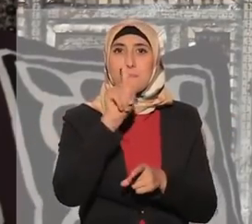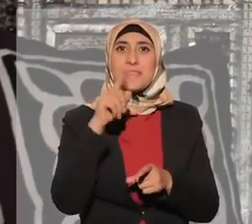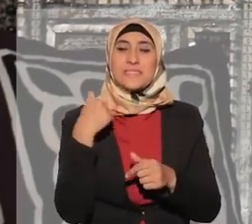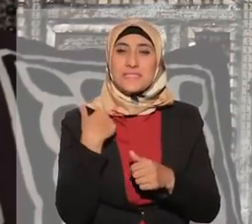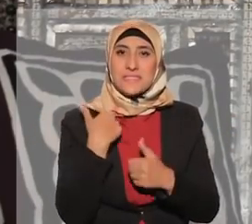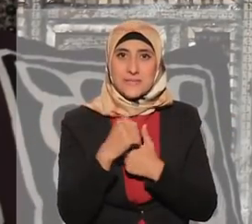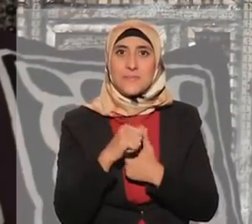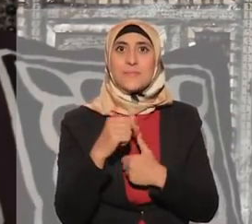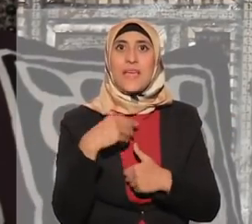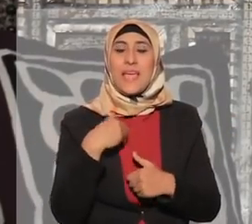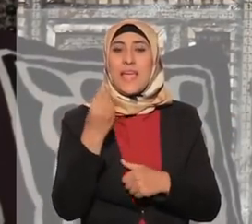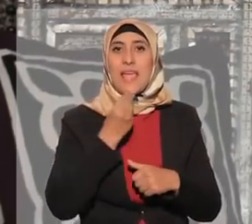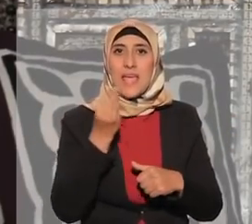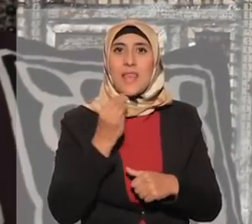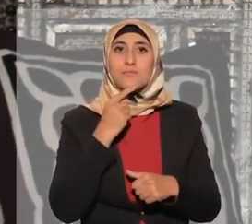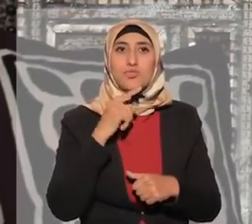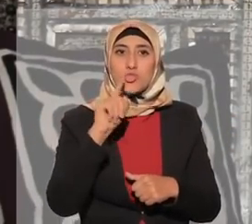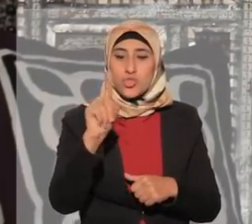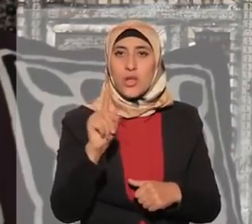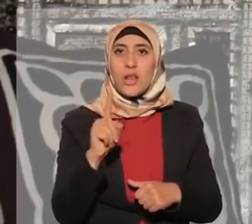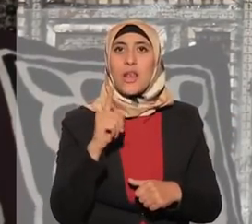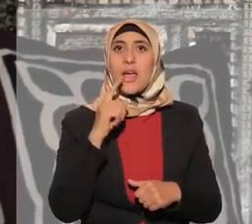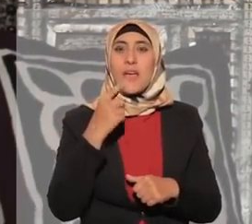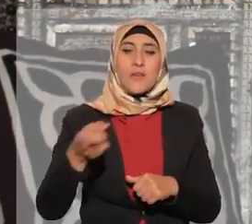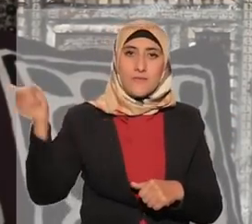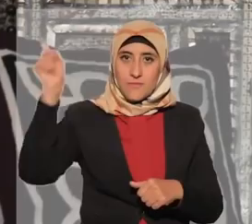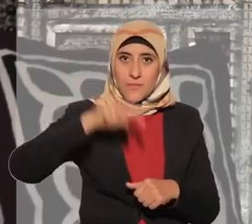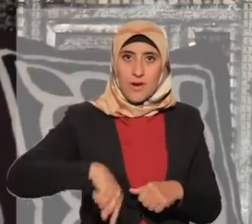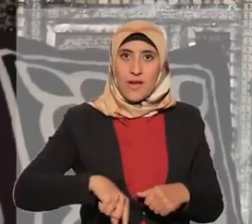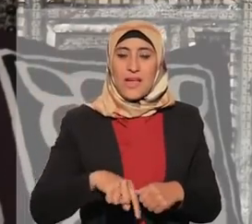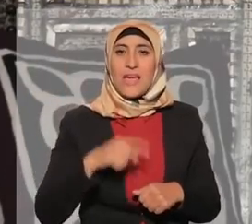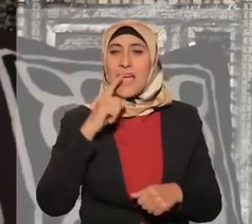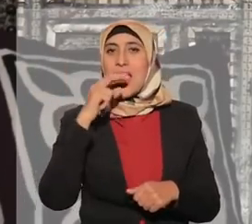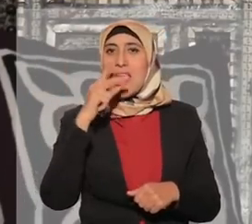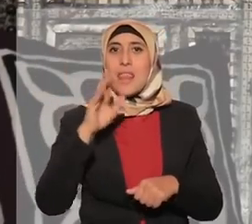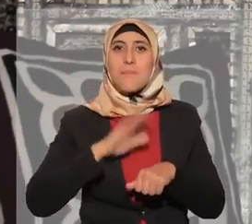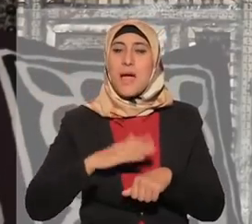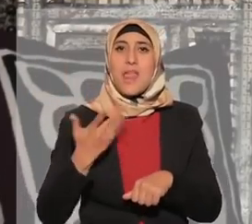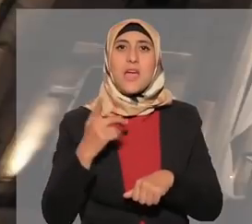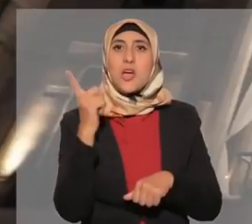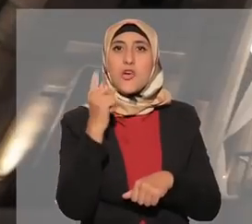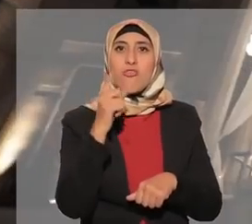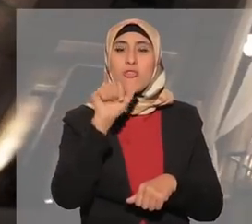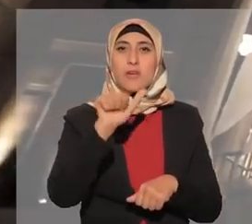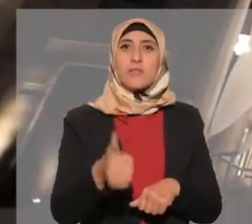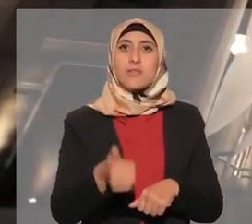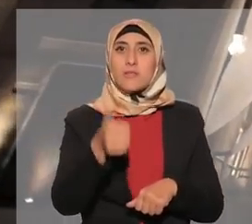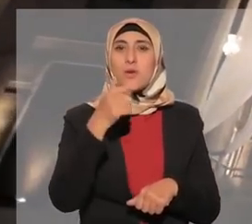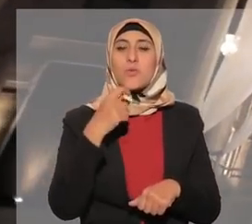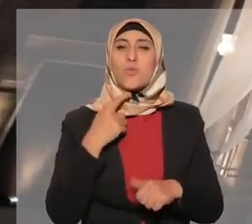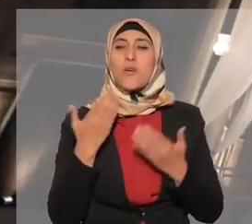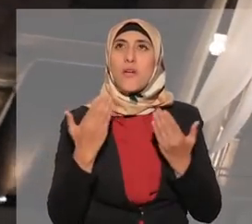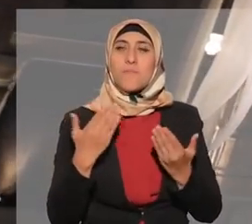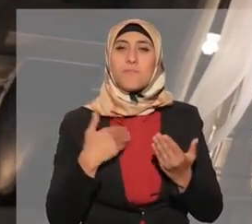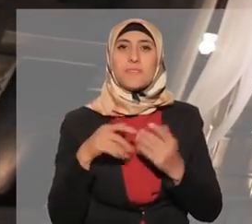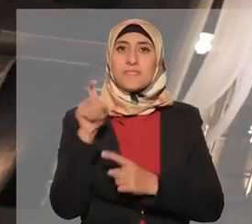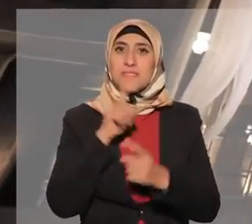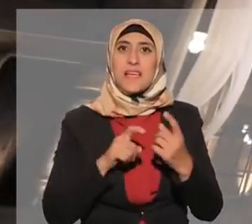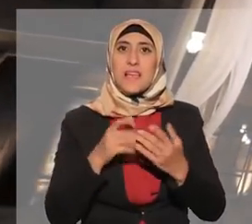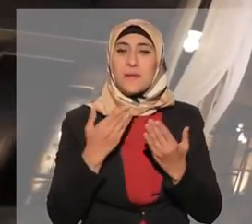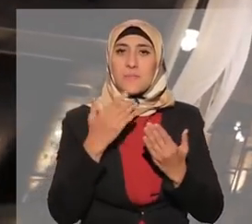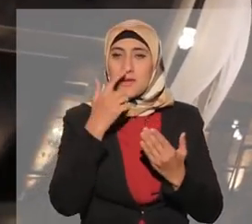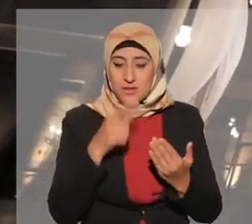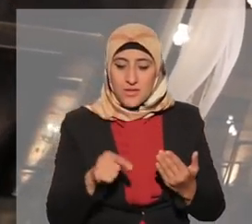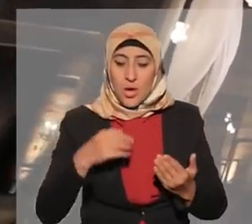وجل يأتي الحديث في المجلس القادم عن مقام الرضا. أسأل الله أن يجعلنا وإياكم من أهل الرضا ظاهرا